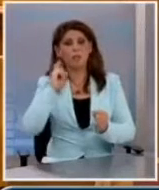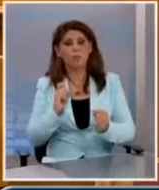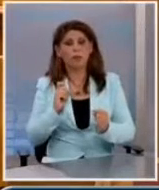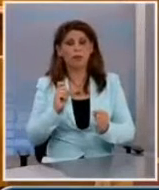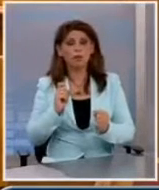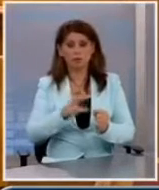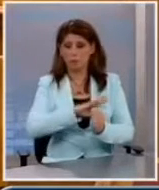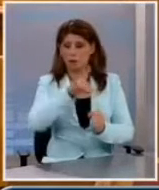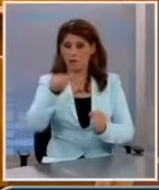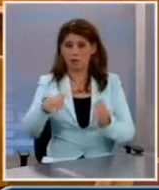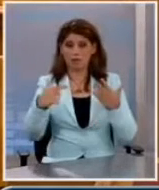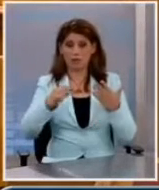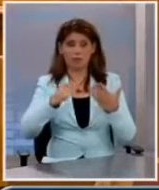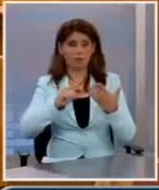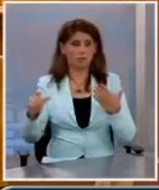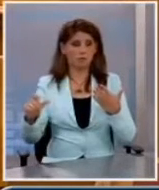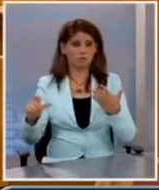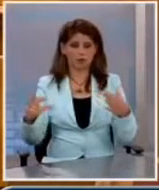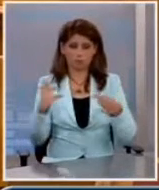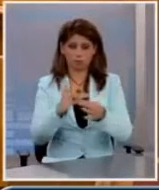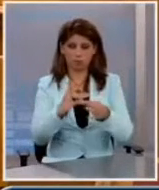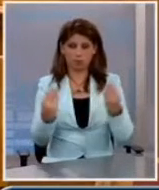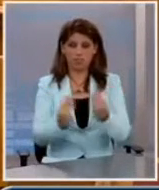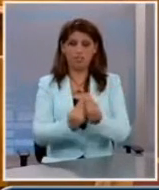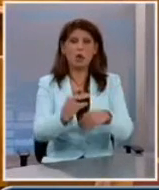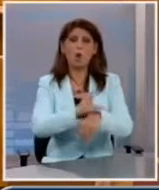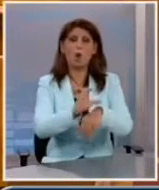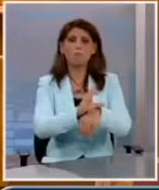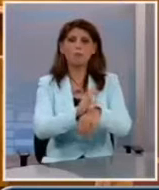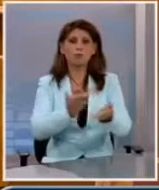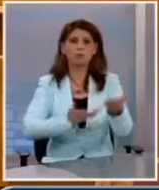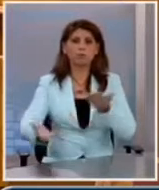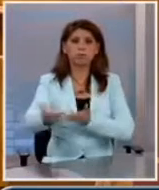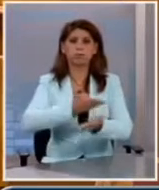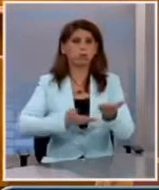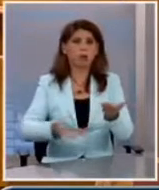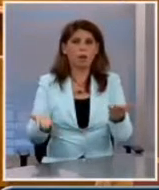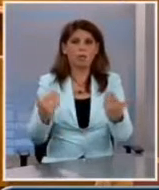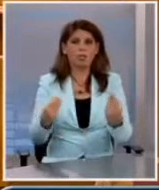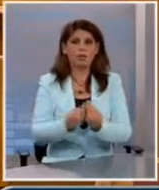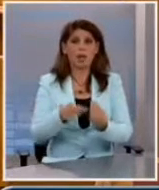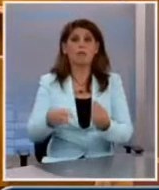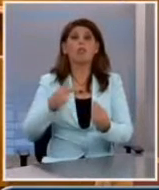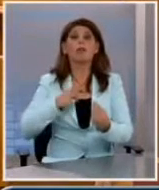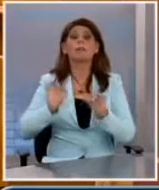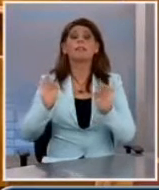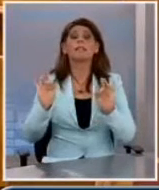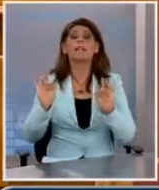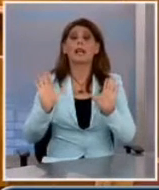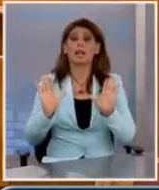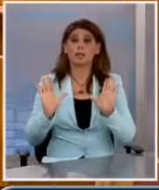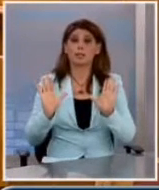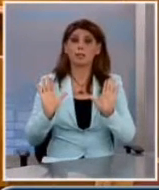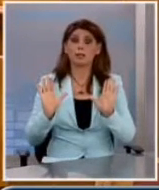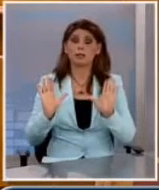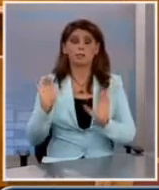δεν κουμπώνει κανένα σύστημα το ένα με το άλλο. Σε αυτά δεν θα απαντήσει κανείς ποτέ. Κυρίες